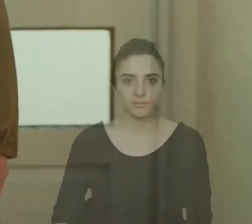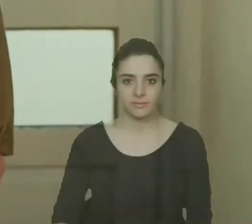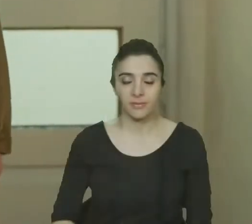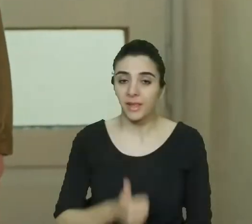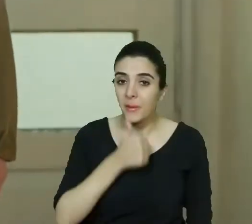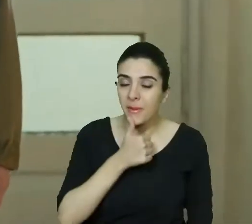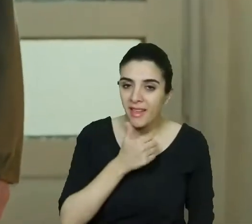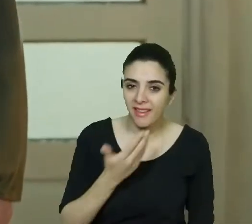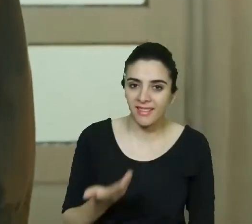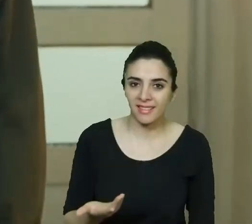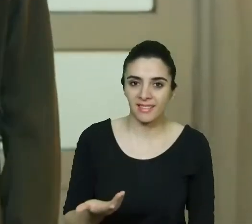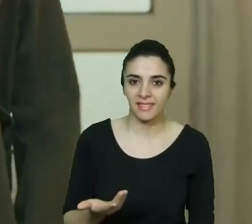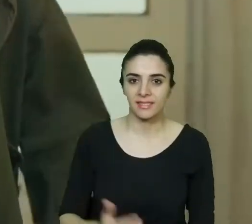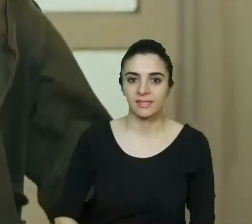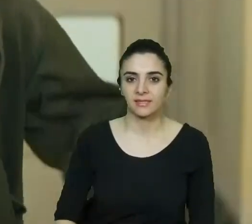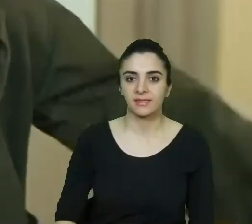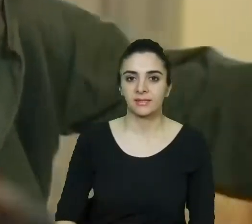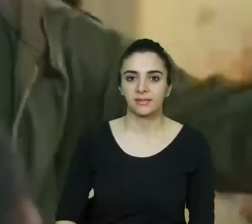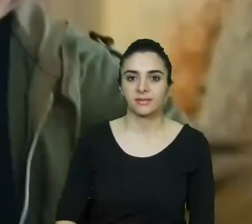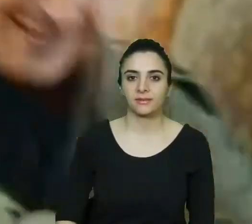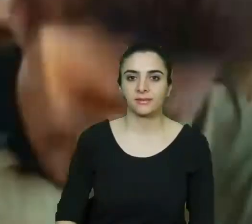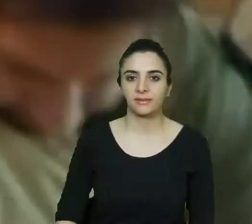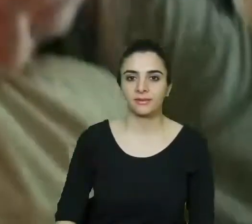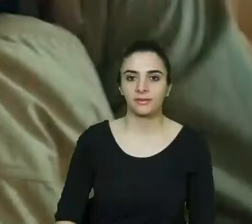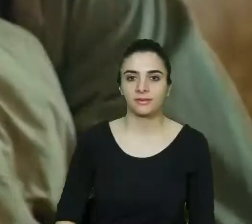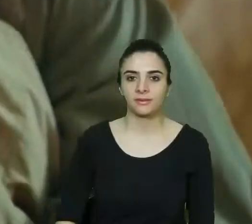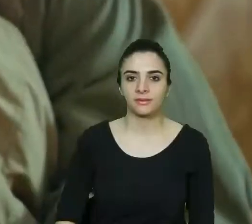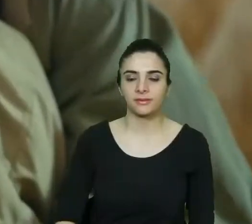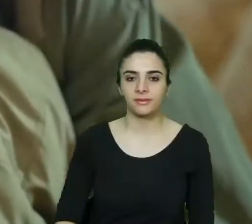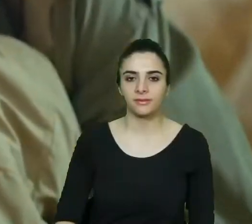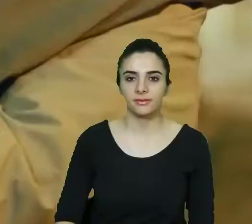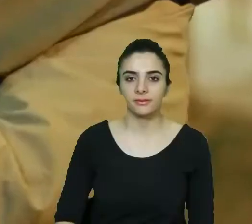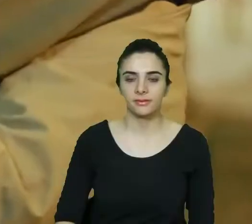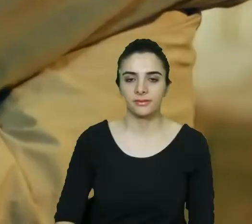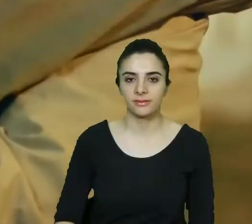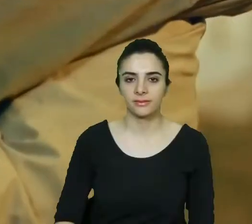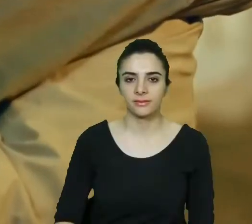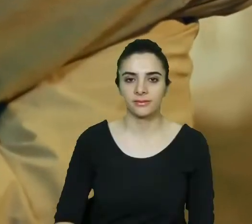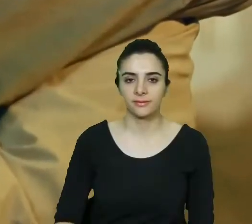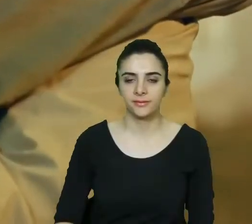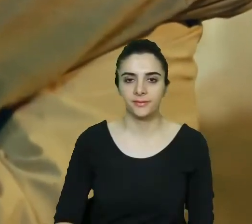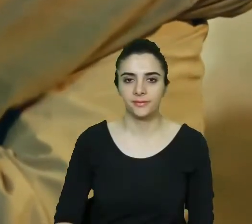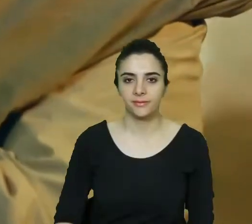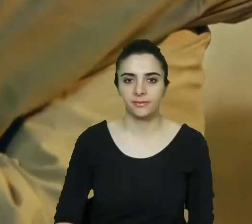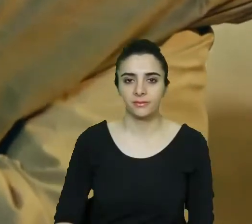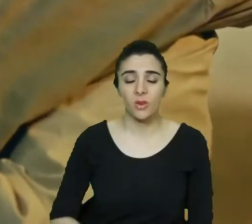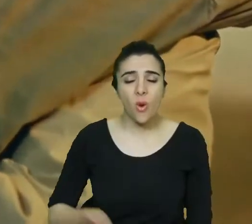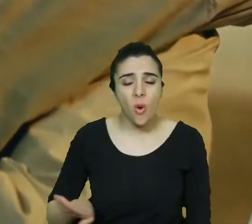Baba. Hasretle ağlayarak atıldı Celal'e. Boynuna sarıldı.